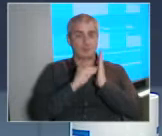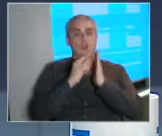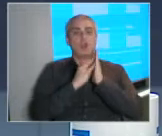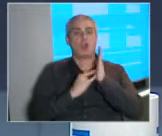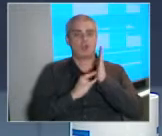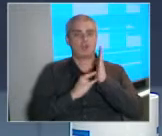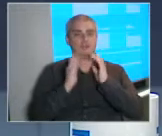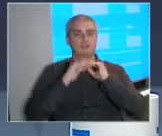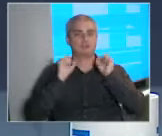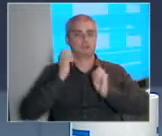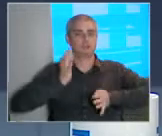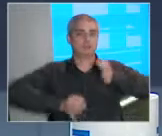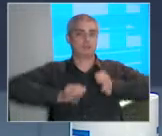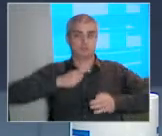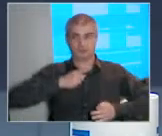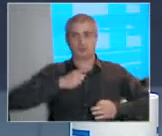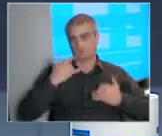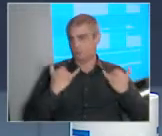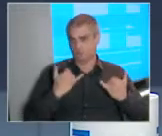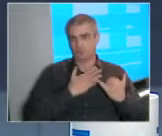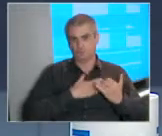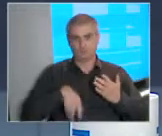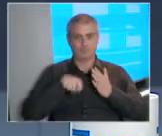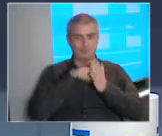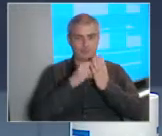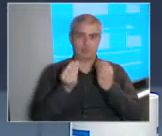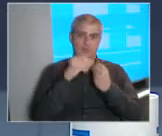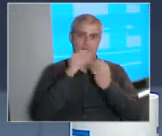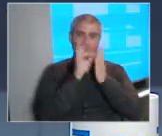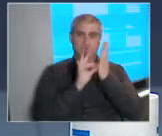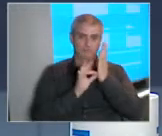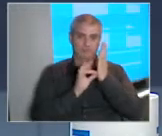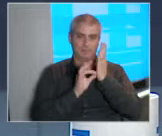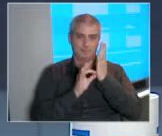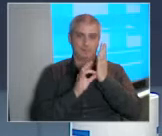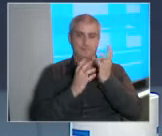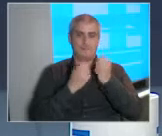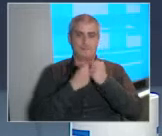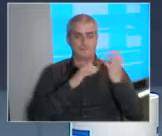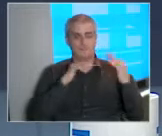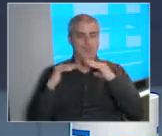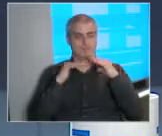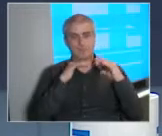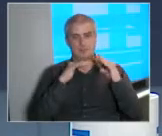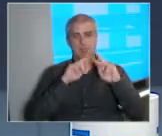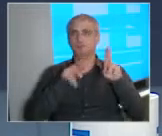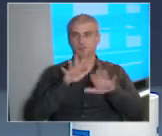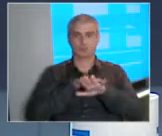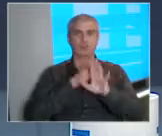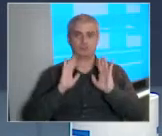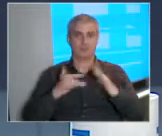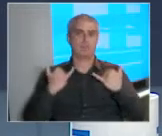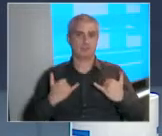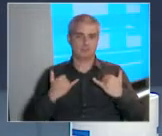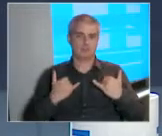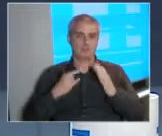חוק יסוד השפיטה, שאותו כיום רוצים לתקן ולהוסיף סעיפים. אתם יודעים, המתח בין הרשויות מורגש מאוד גם בימים